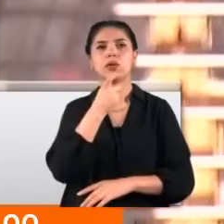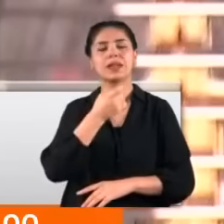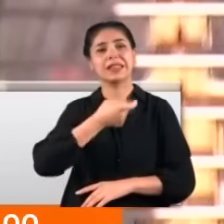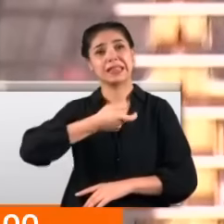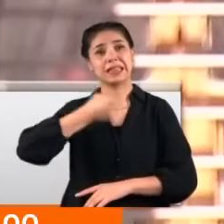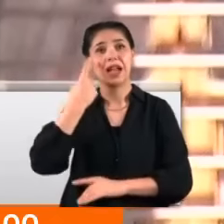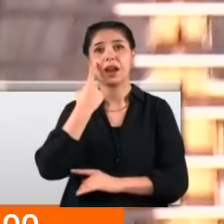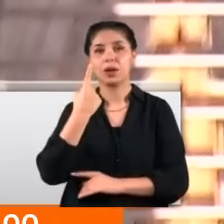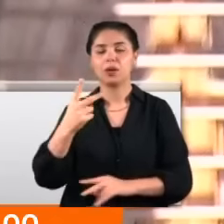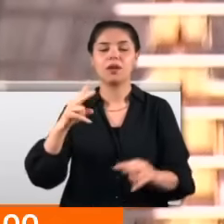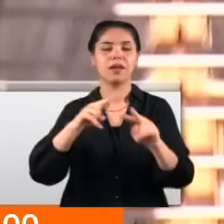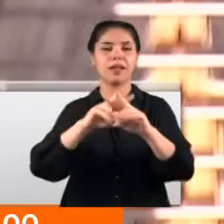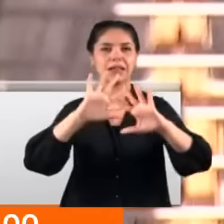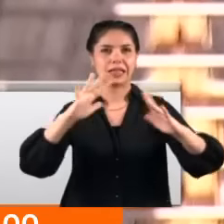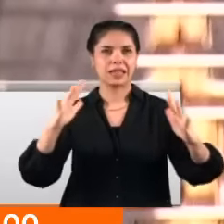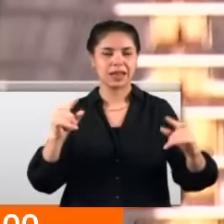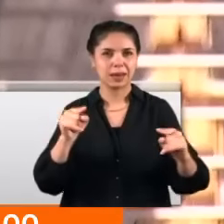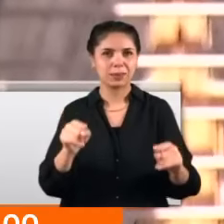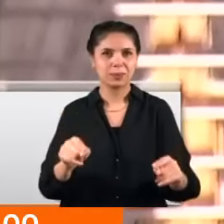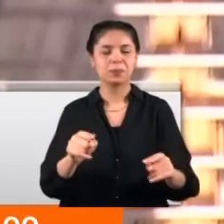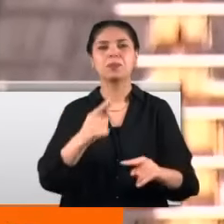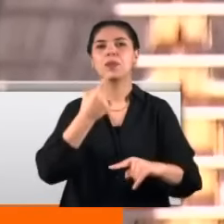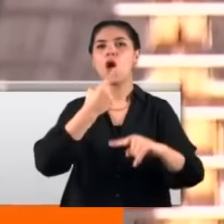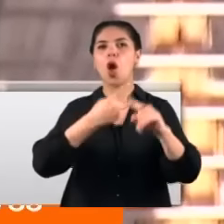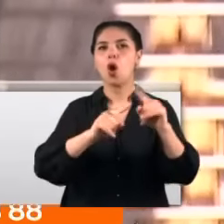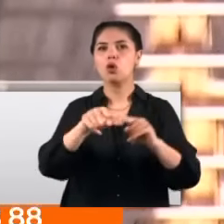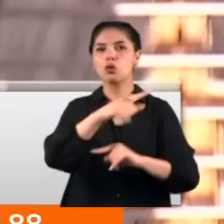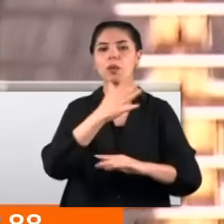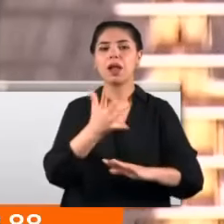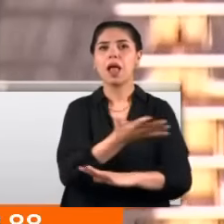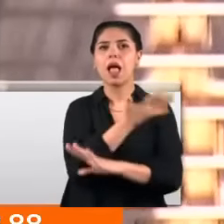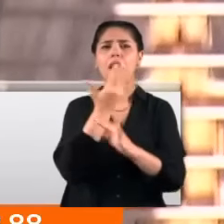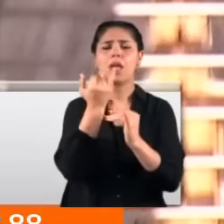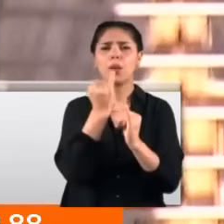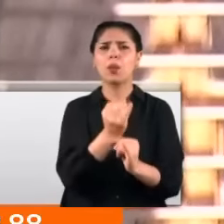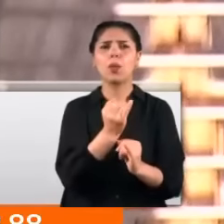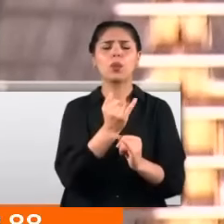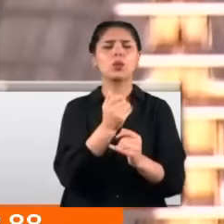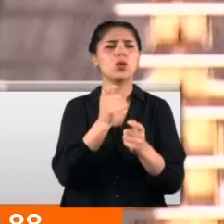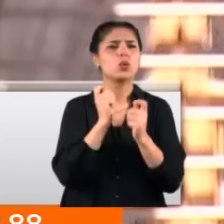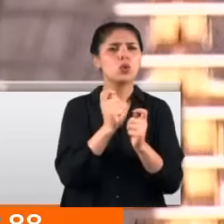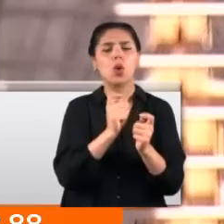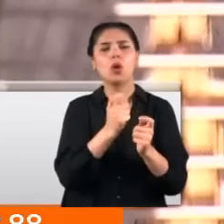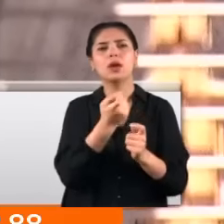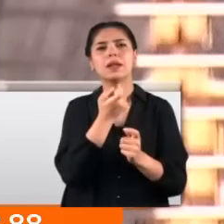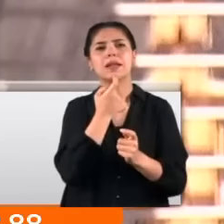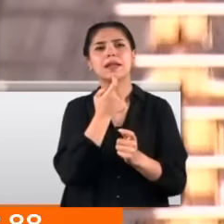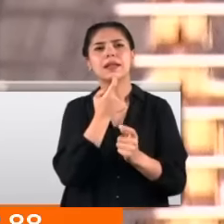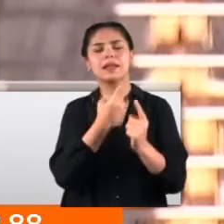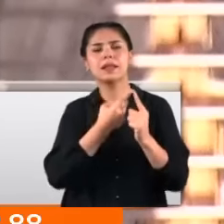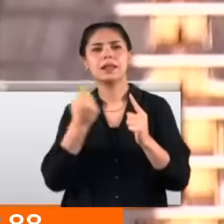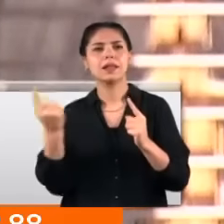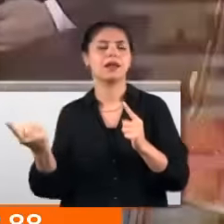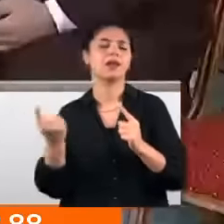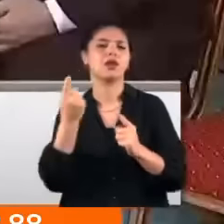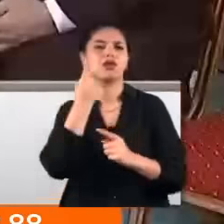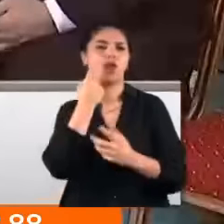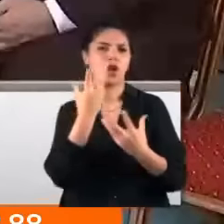tarihiyle Yıldız Sarayı Osmanlı'nın en sancılı yıllarına bizzat şahitlik